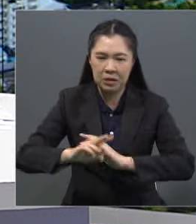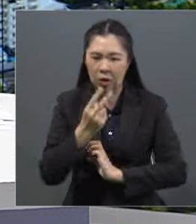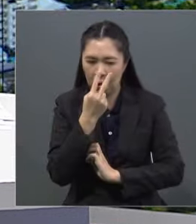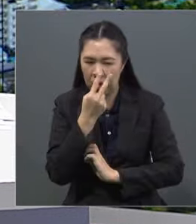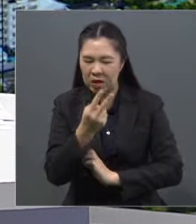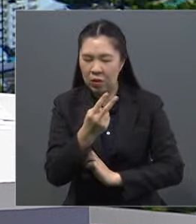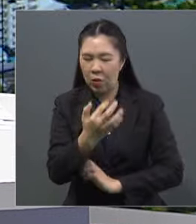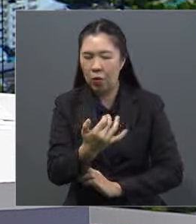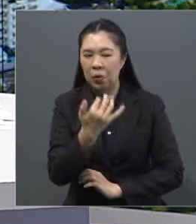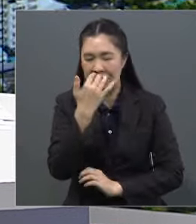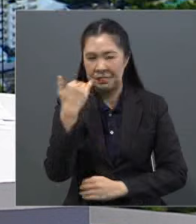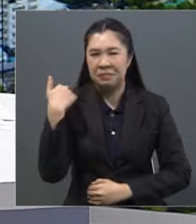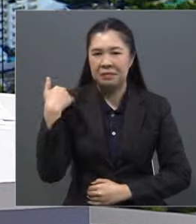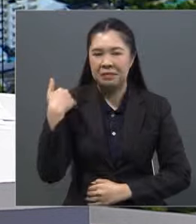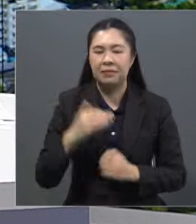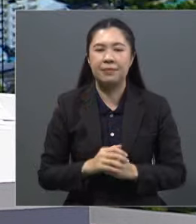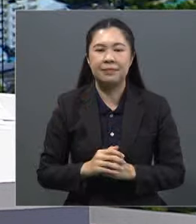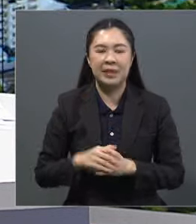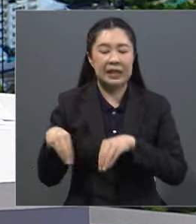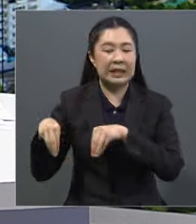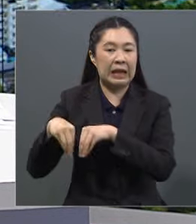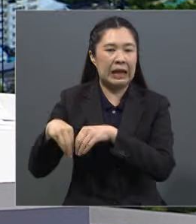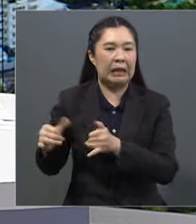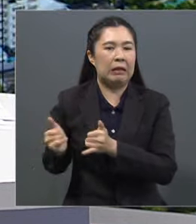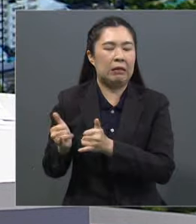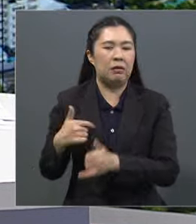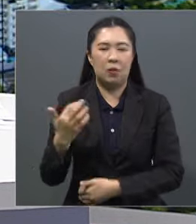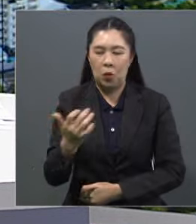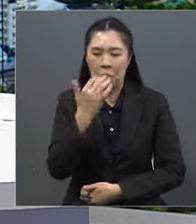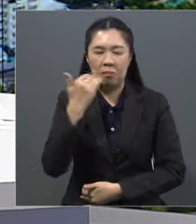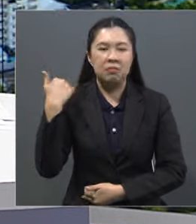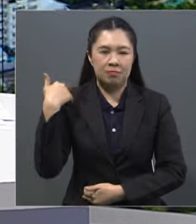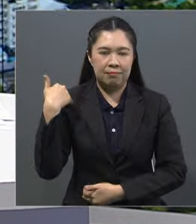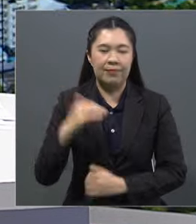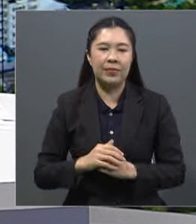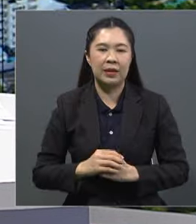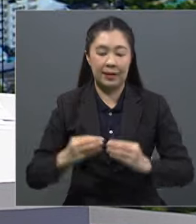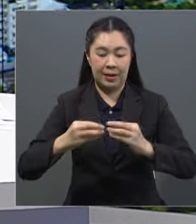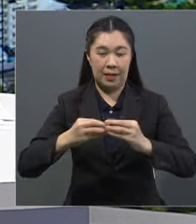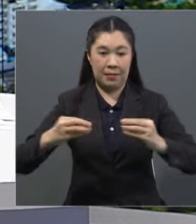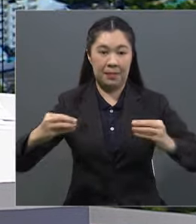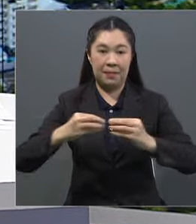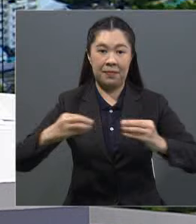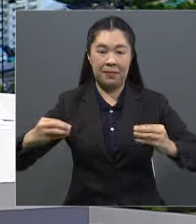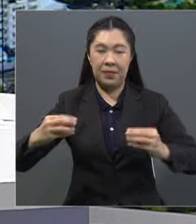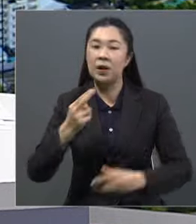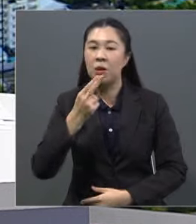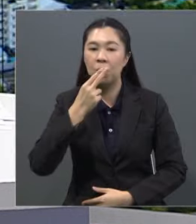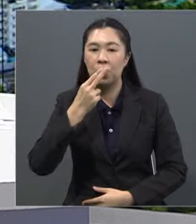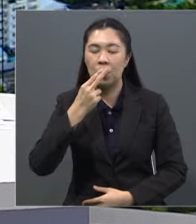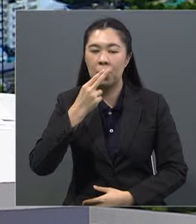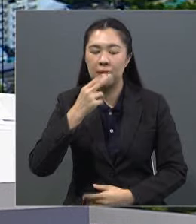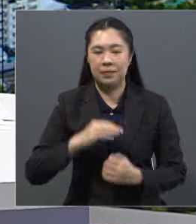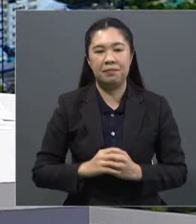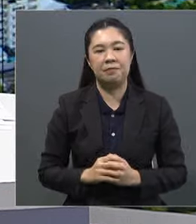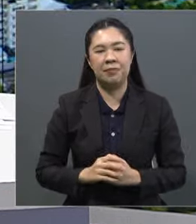มีกลิ่นหมด คืออยู่ใกล ้ ๆก็ได้กลิ่นแล้วอันนี้สำหรับบุหรี่มวนแต่ถ้าเป็นบุหรี่ไฟฟ้าเนี่ยมันแตกต่างกันนะพี่ป๋องนะบุหรี่